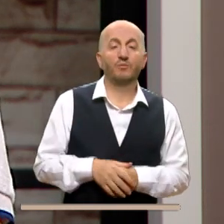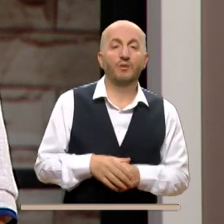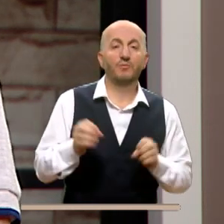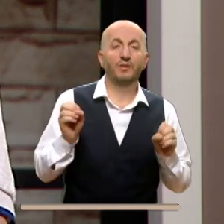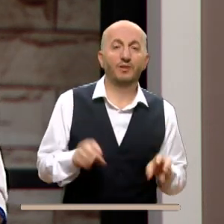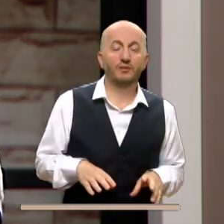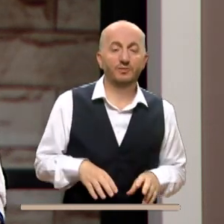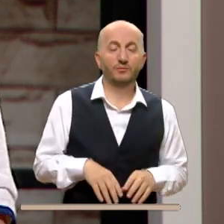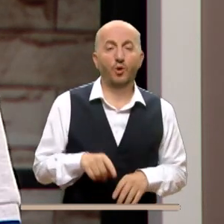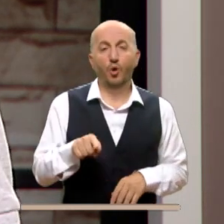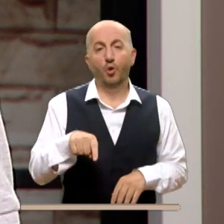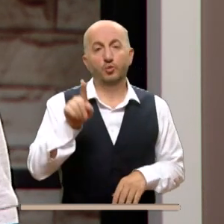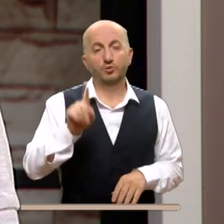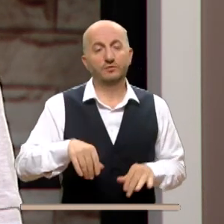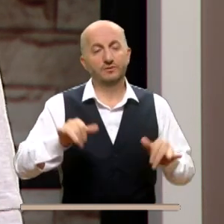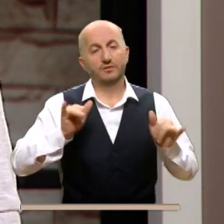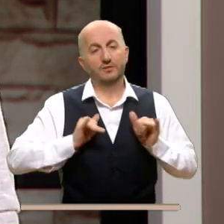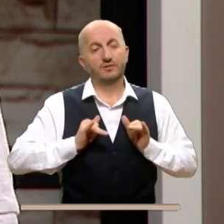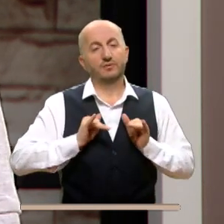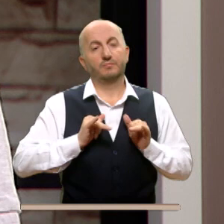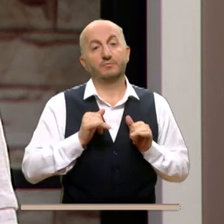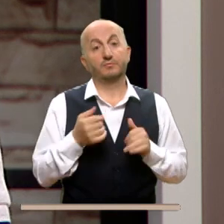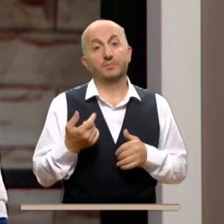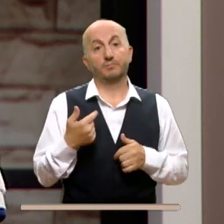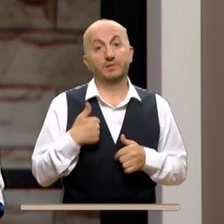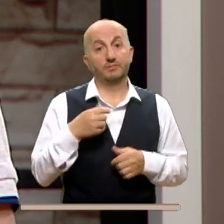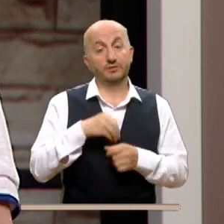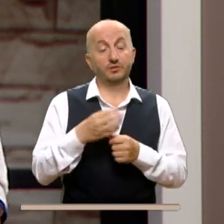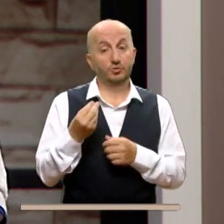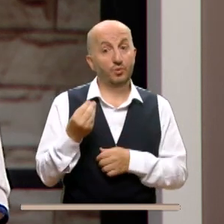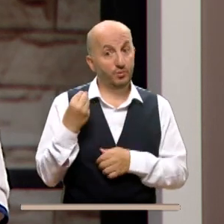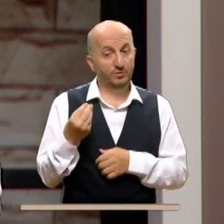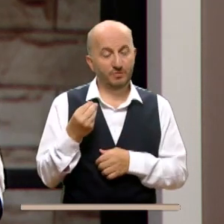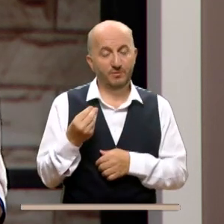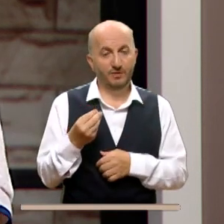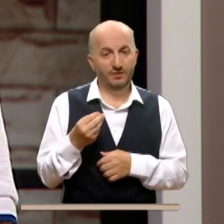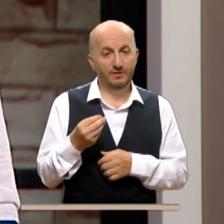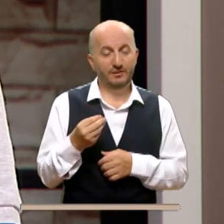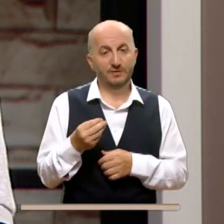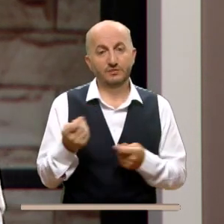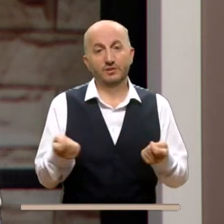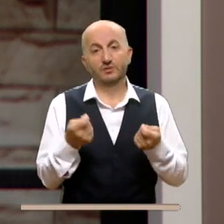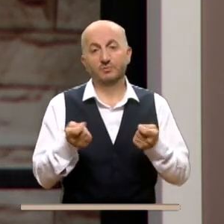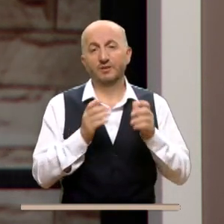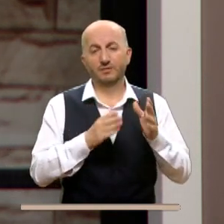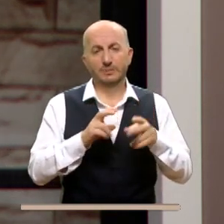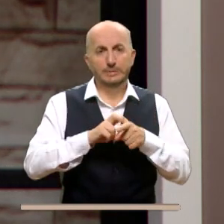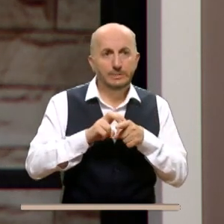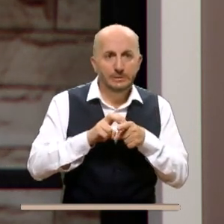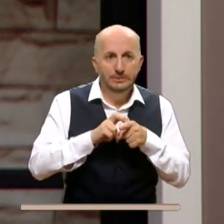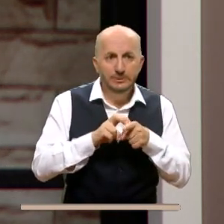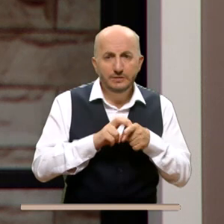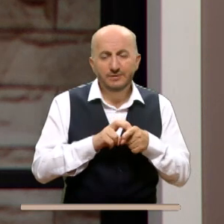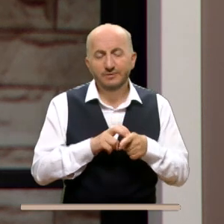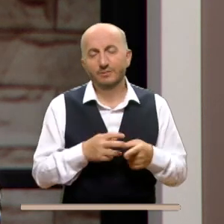salıyordum o günü. O günü dinliyordum, kafamı dinliyordum. O benim için çok güzel oluyordu. Daha verim, şimdi çalışmaya devam etsem hem sinir olacağım hem hani